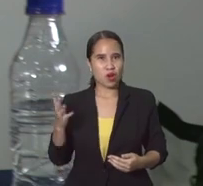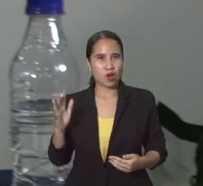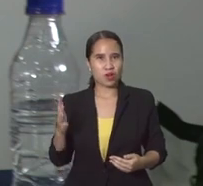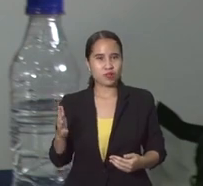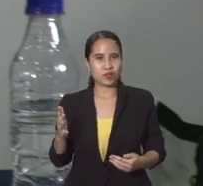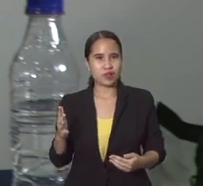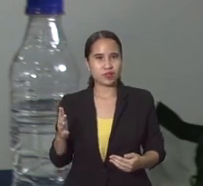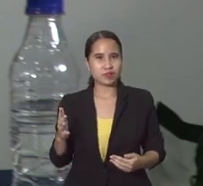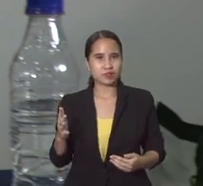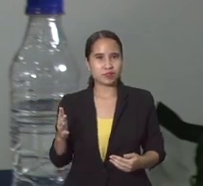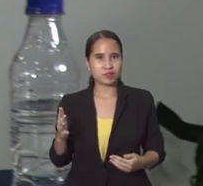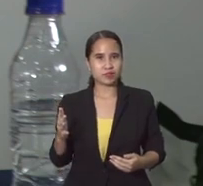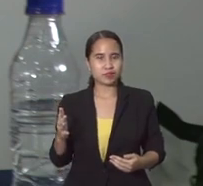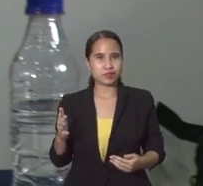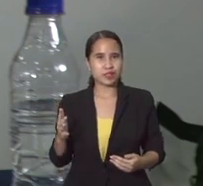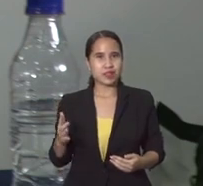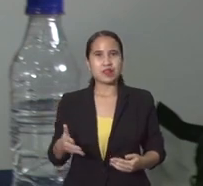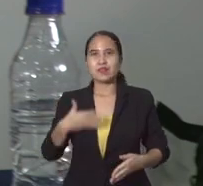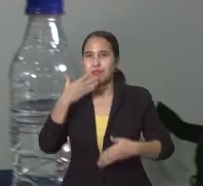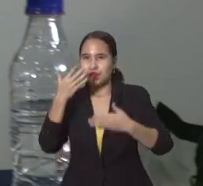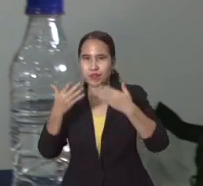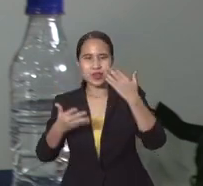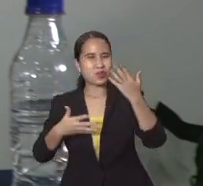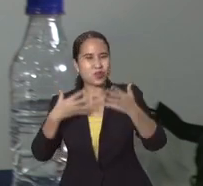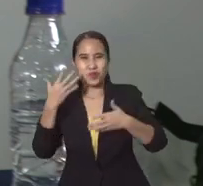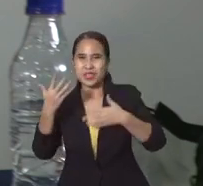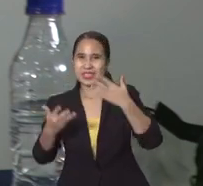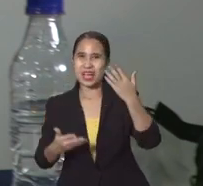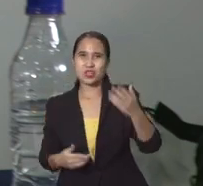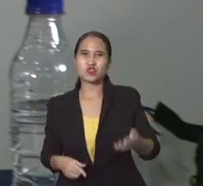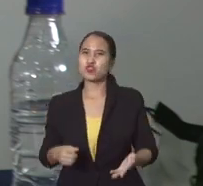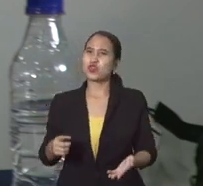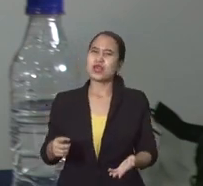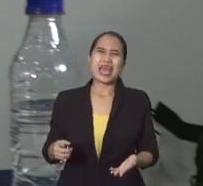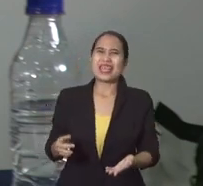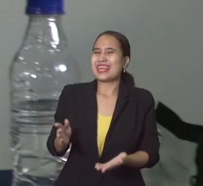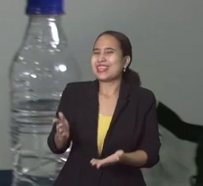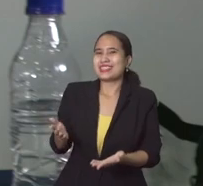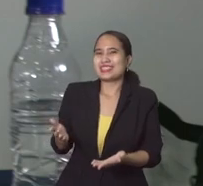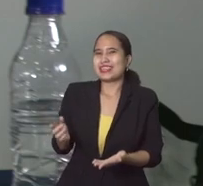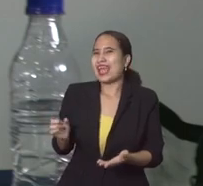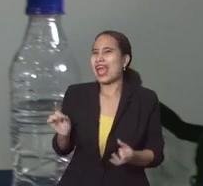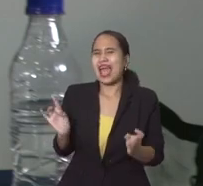ongeverifieerd. Zij kunnen dat vrijelijk doen, ongestraft doen. Ik vind dat dat een keertje moet stoppen.